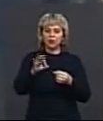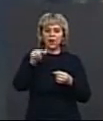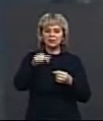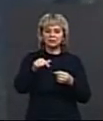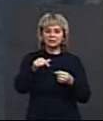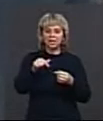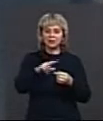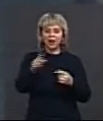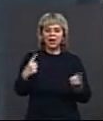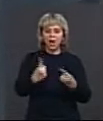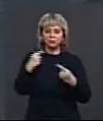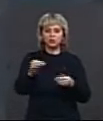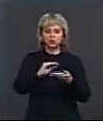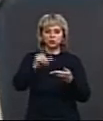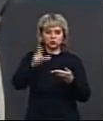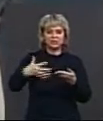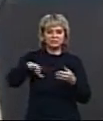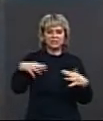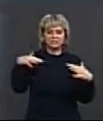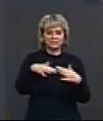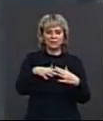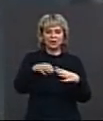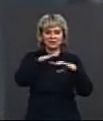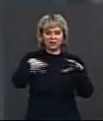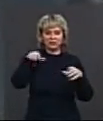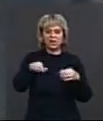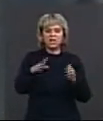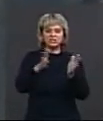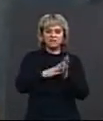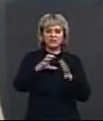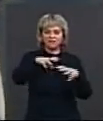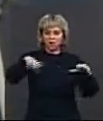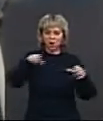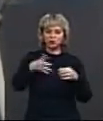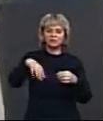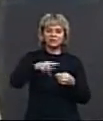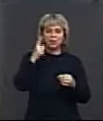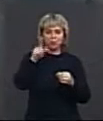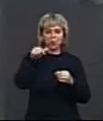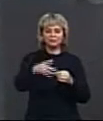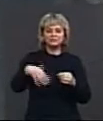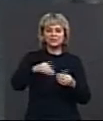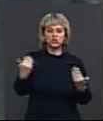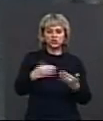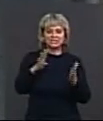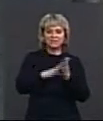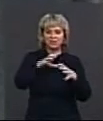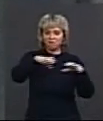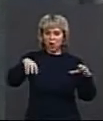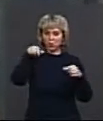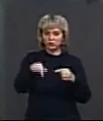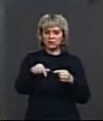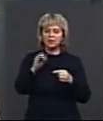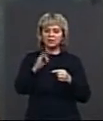Там, как обычно, журналисты все собирались в Ханкале, 9-й вагон, все помнят, все жили в 9-м вагоне.